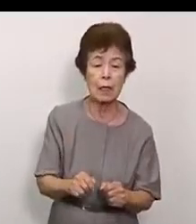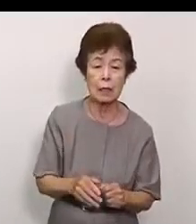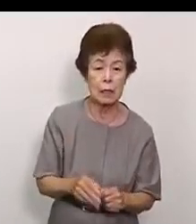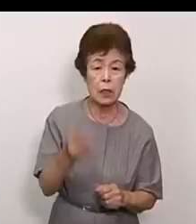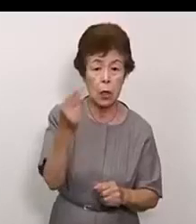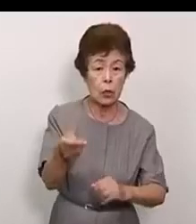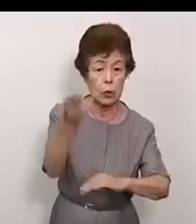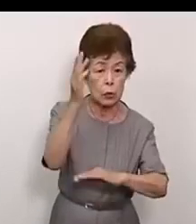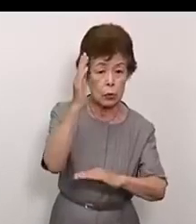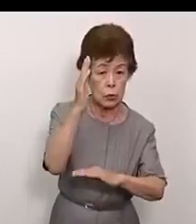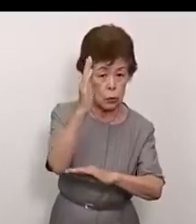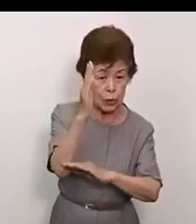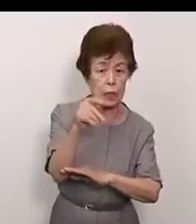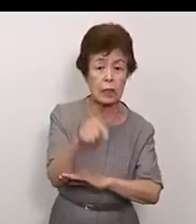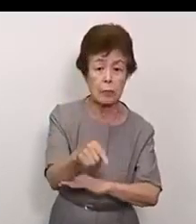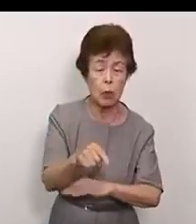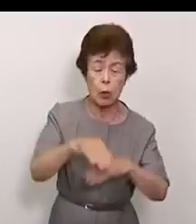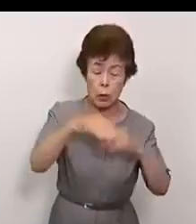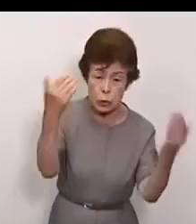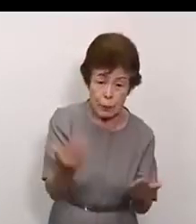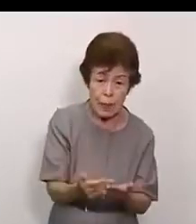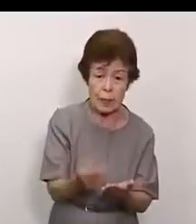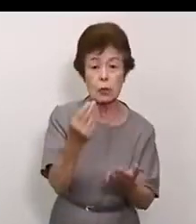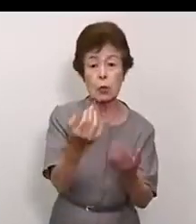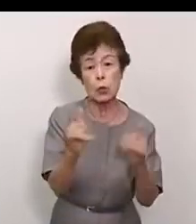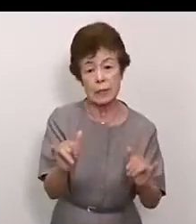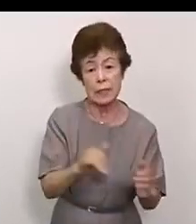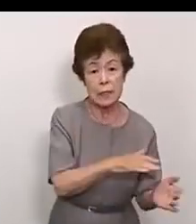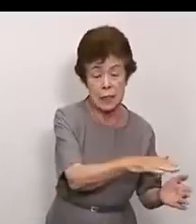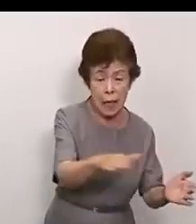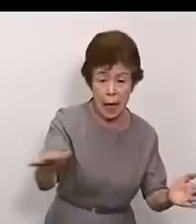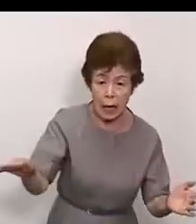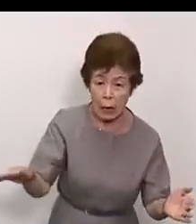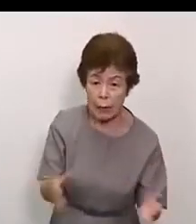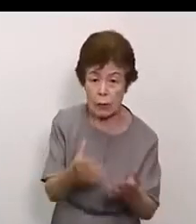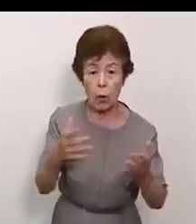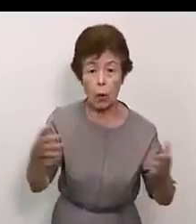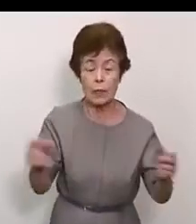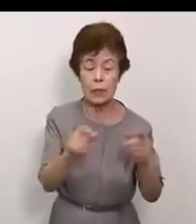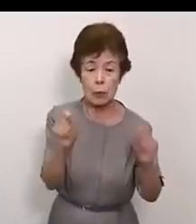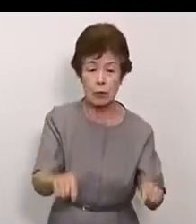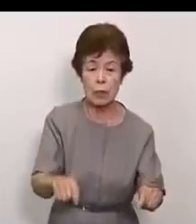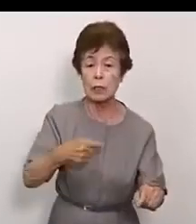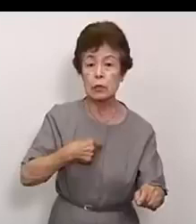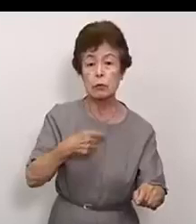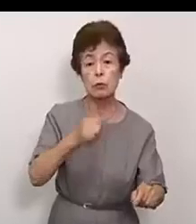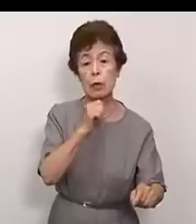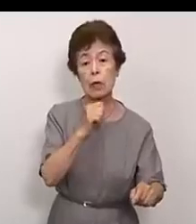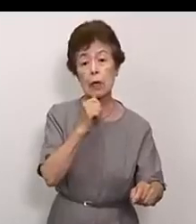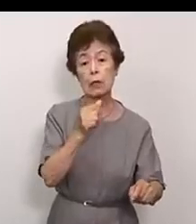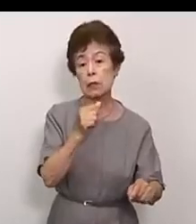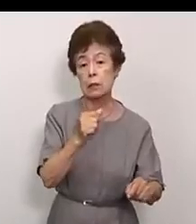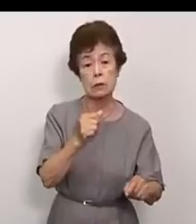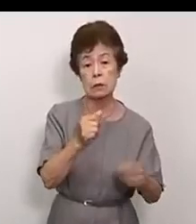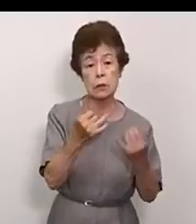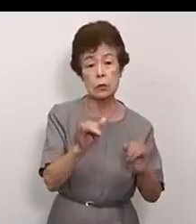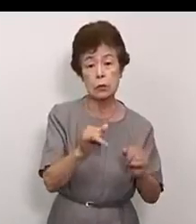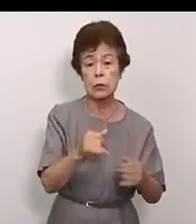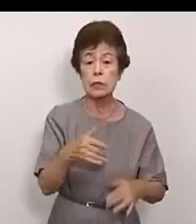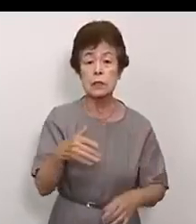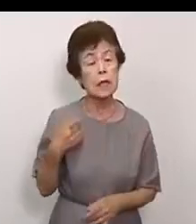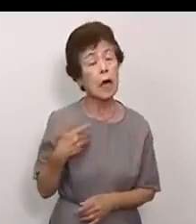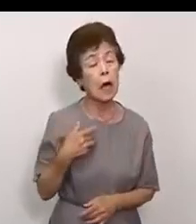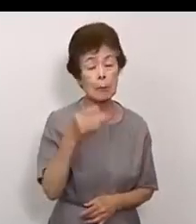その全ての都民に関わる大きな重大課題なのかって、つまり中には自分は貧困層とは関係ないと、身の回りにもいないし見たこともない